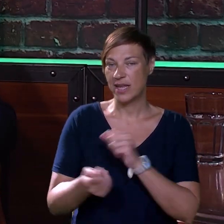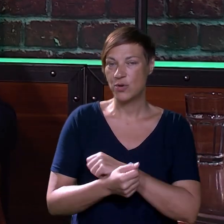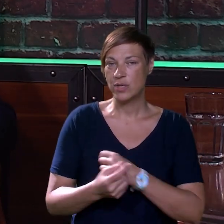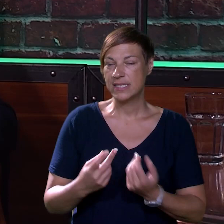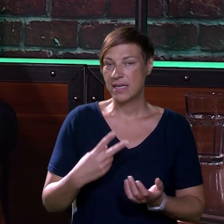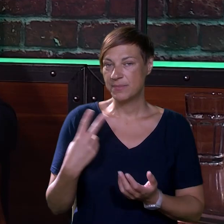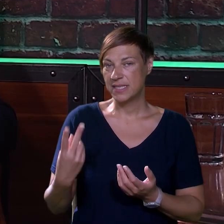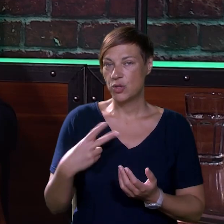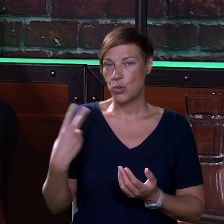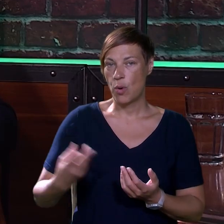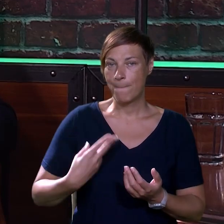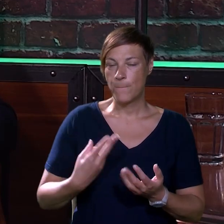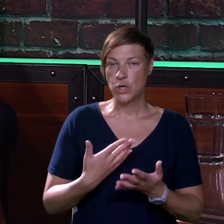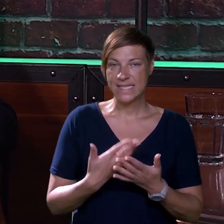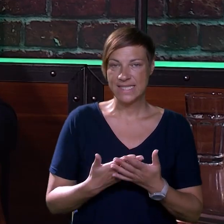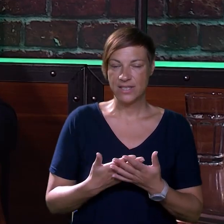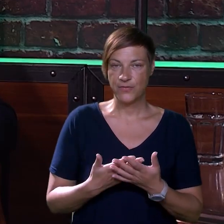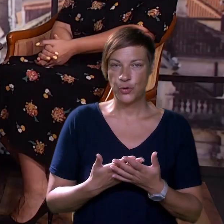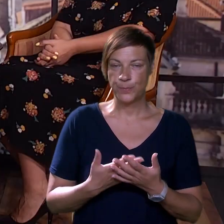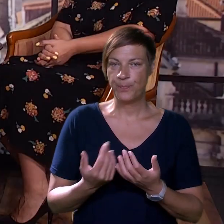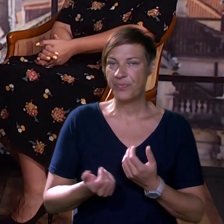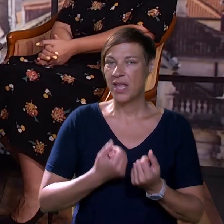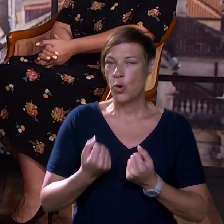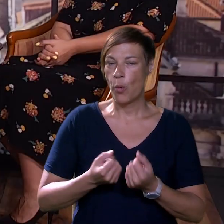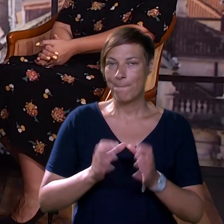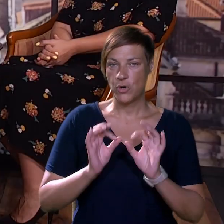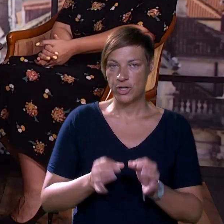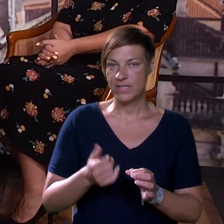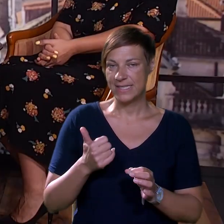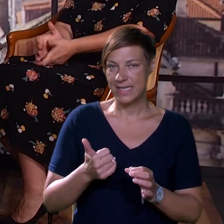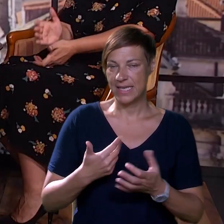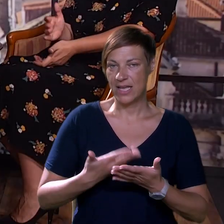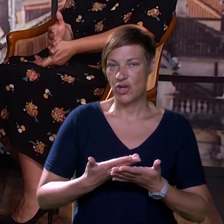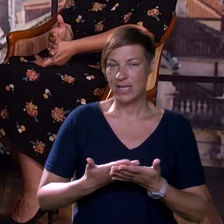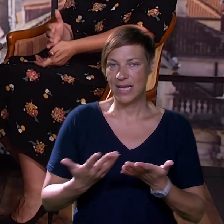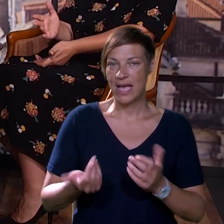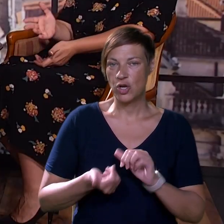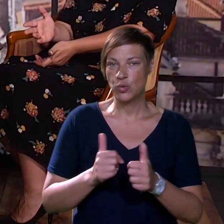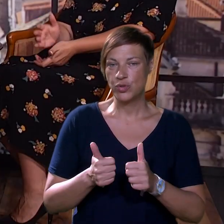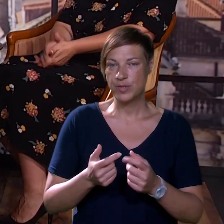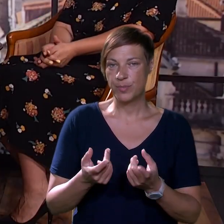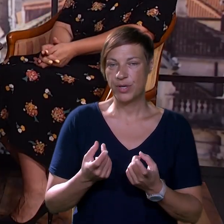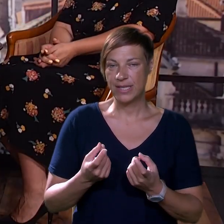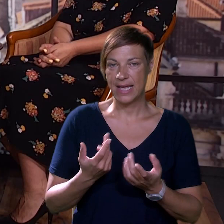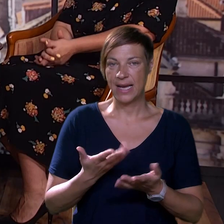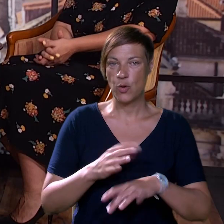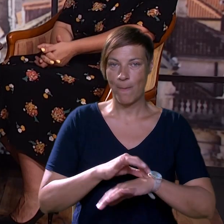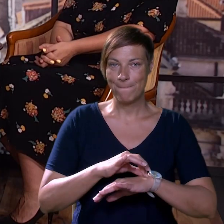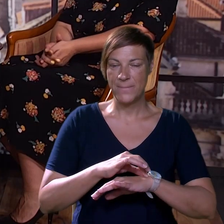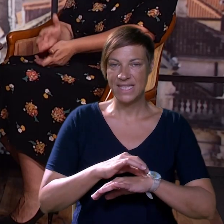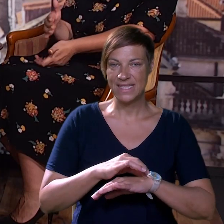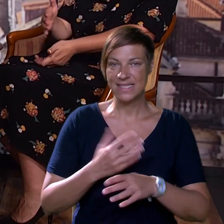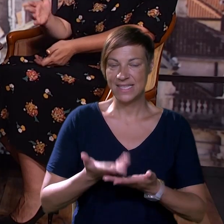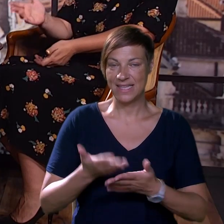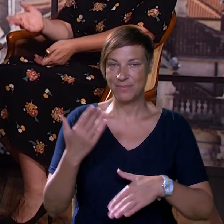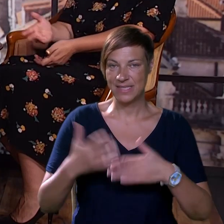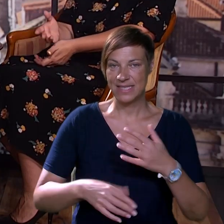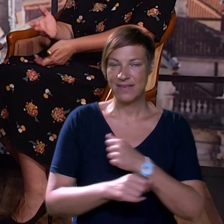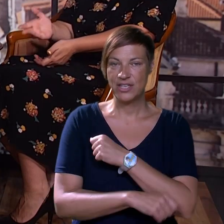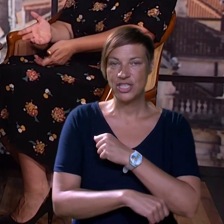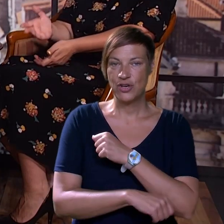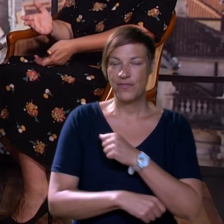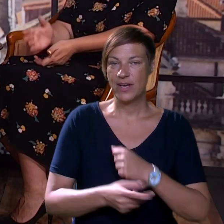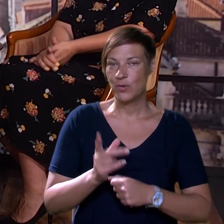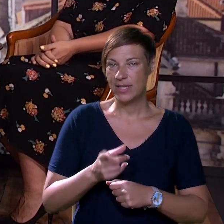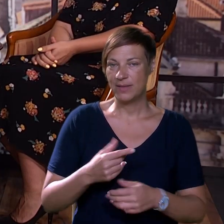se drugom pozivu. Upornost je sigurno jedna odlika kako u sportu, ali tako i u medicini. Da bi se završio